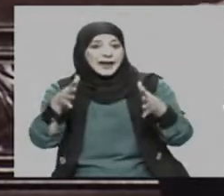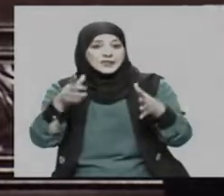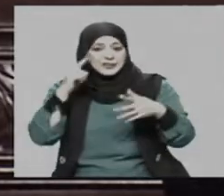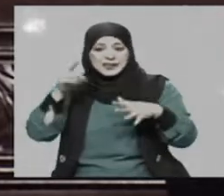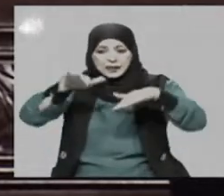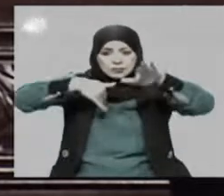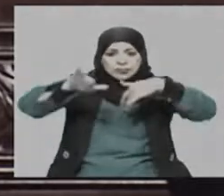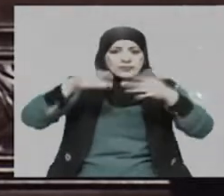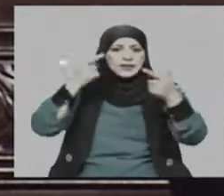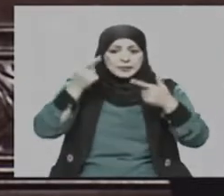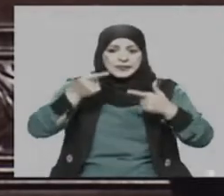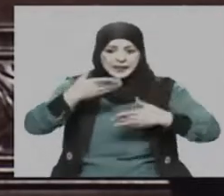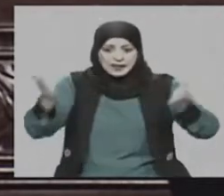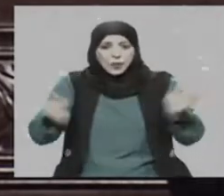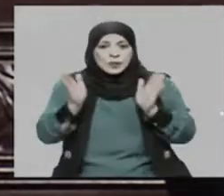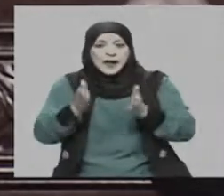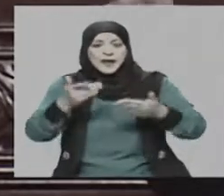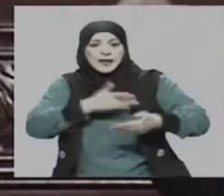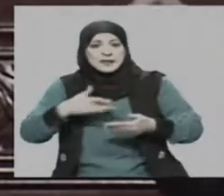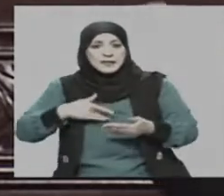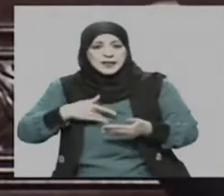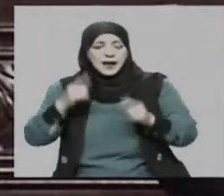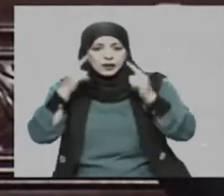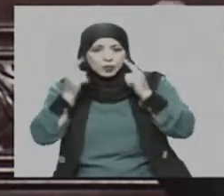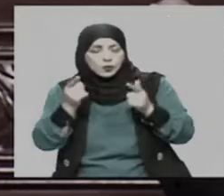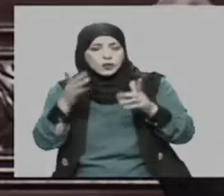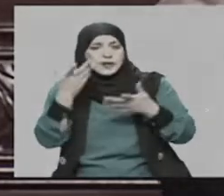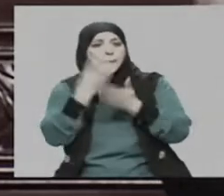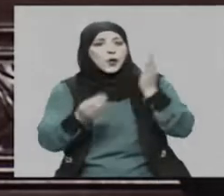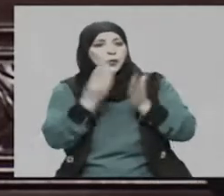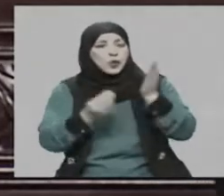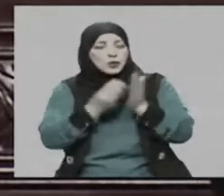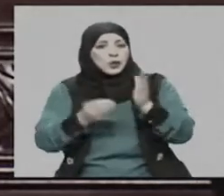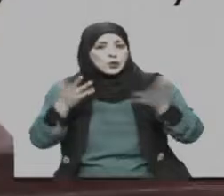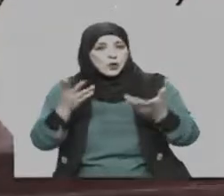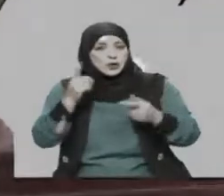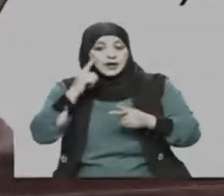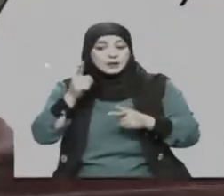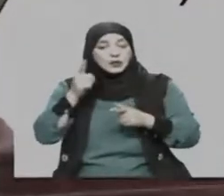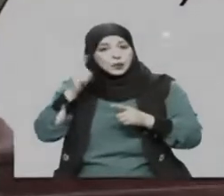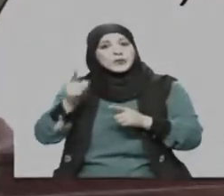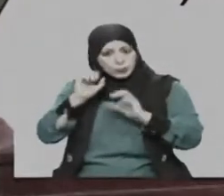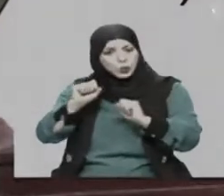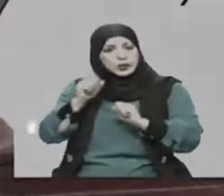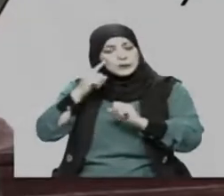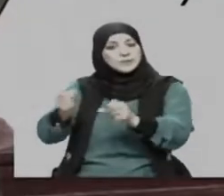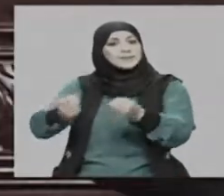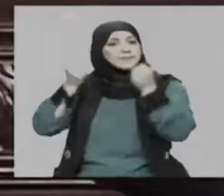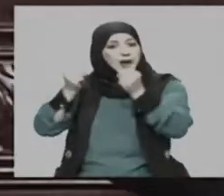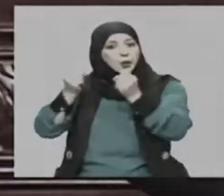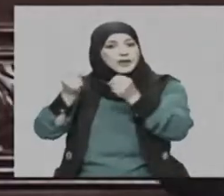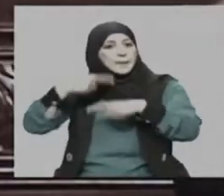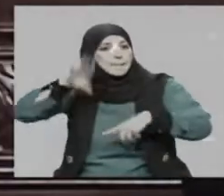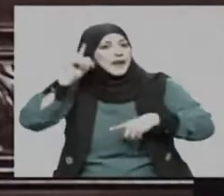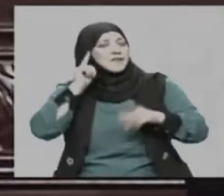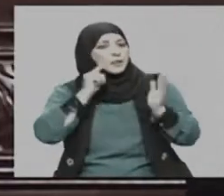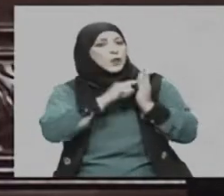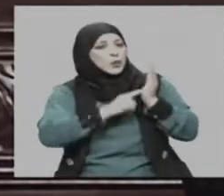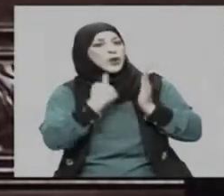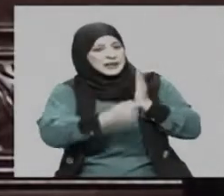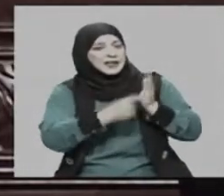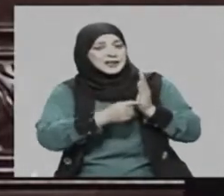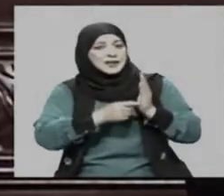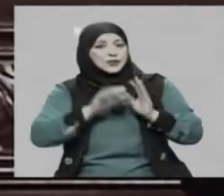البنية التحتية الصحية متاعنا اللي اكتشفنا قوتها من جهة واحتراقها من جهة أخرى.